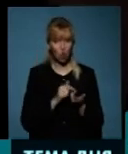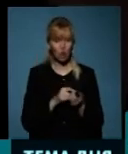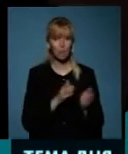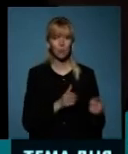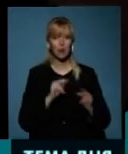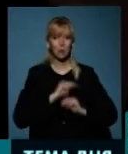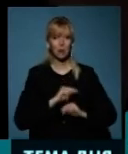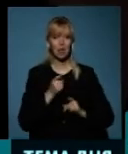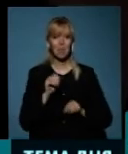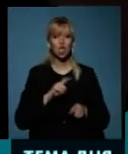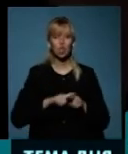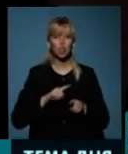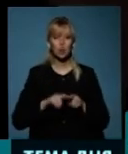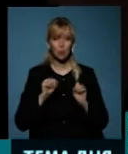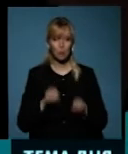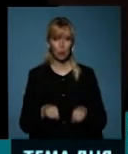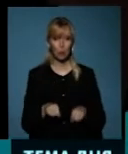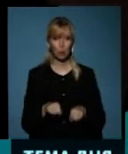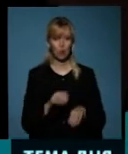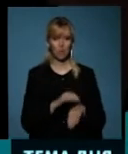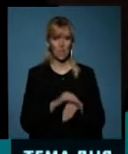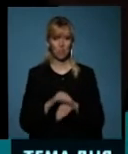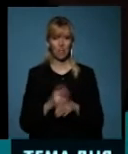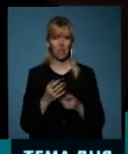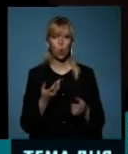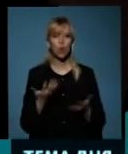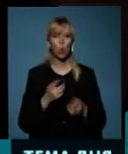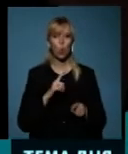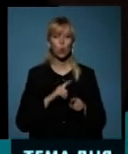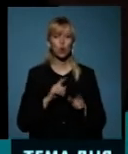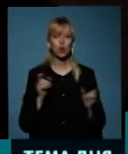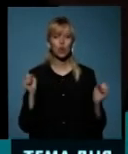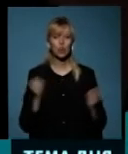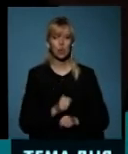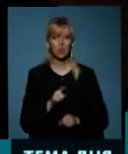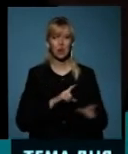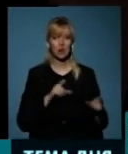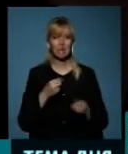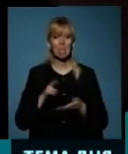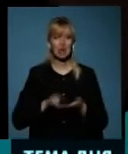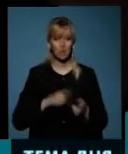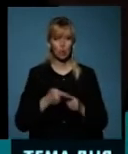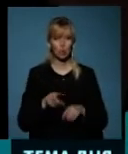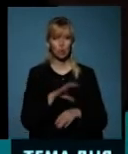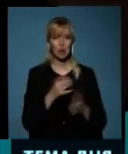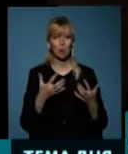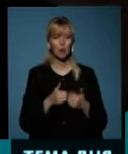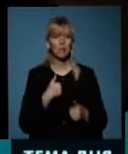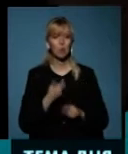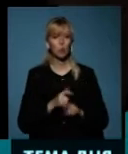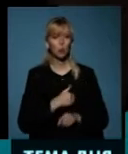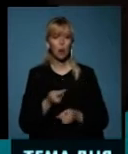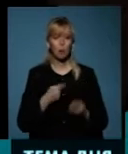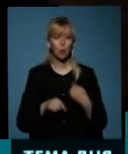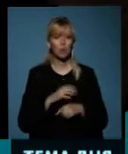режим праці відповідає. Навіть швидкість можна виявляти, з якою швидкістю він їхав. Ми сертифіковані ці прибори. Але я більше хотів